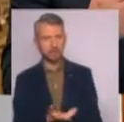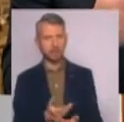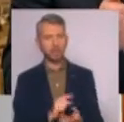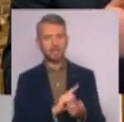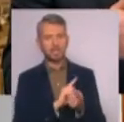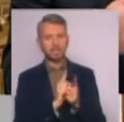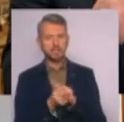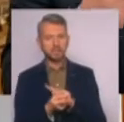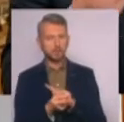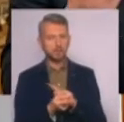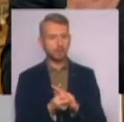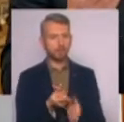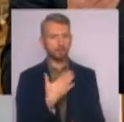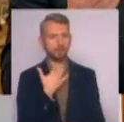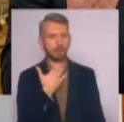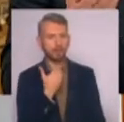змінюється апетит,